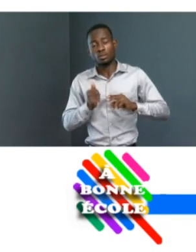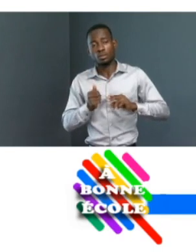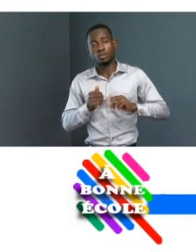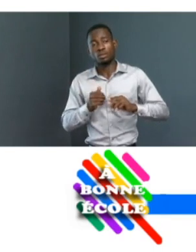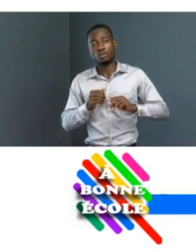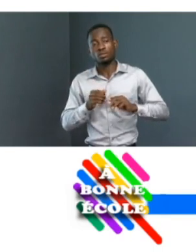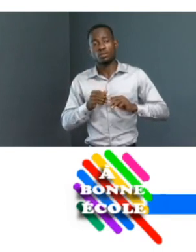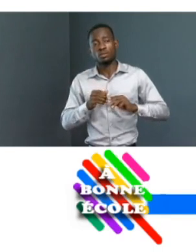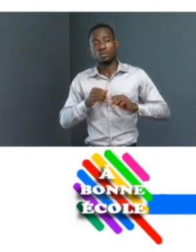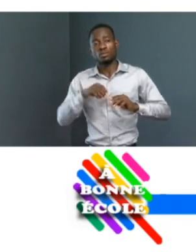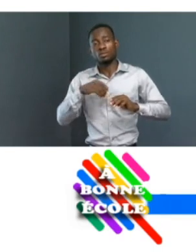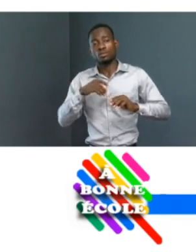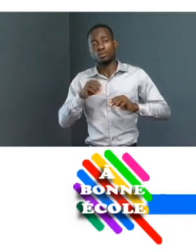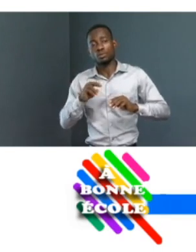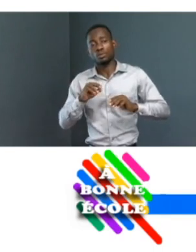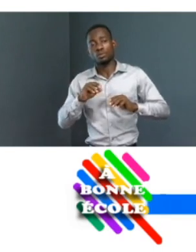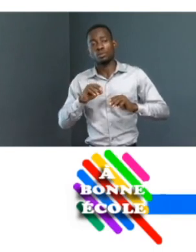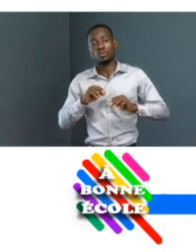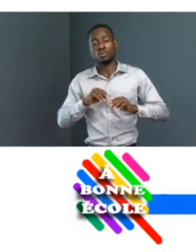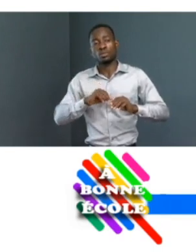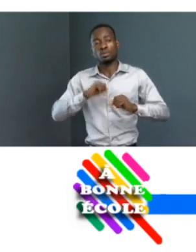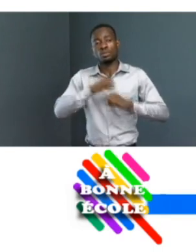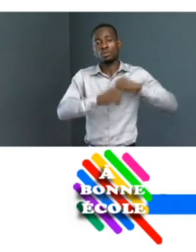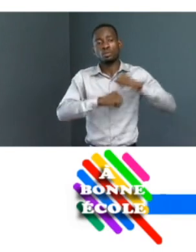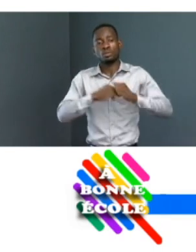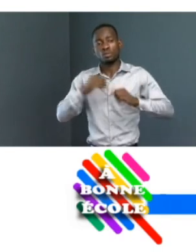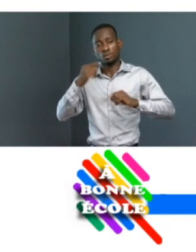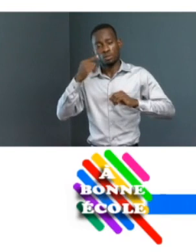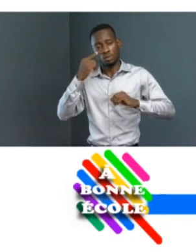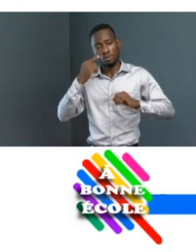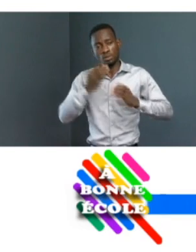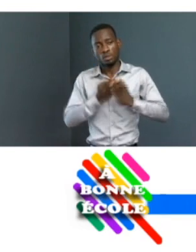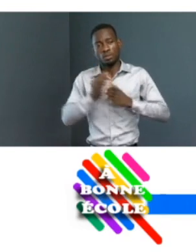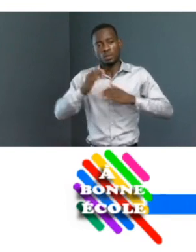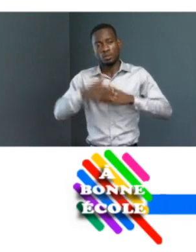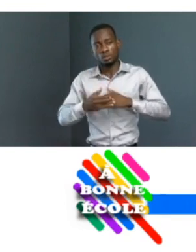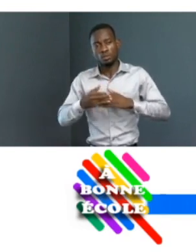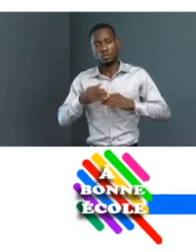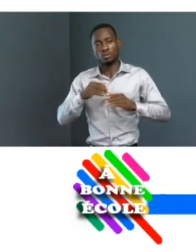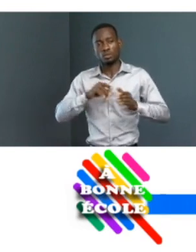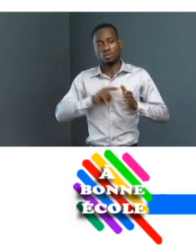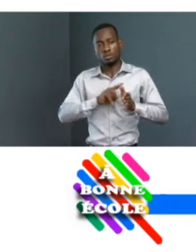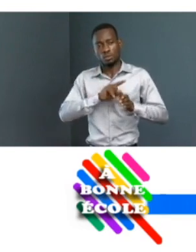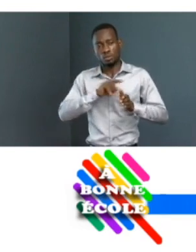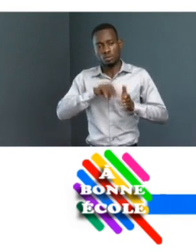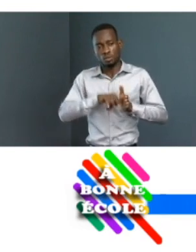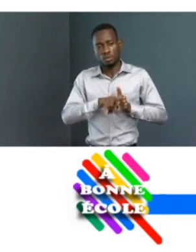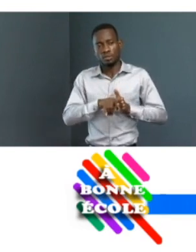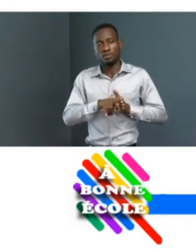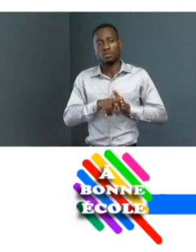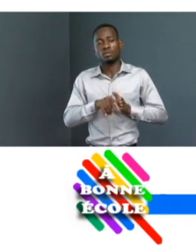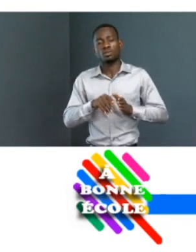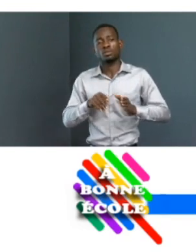à l'altération des structures de l'œil par suite d'infection des vers que